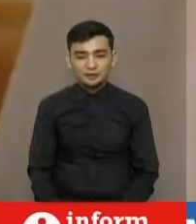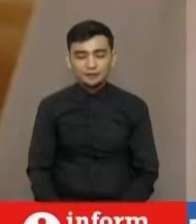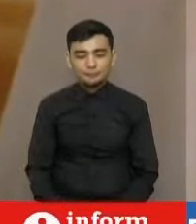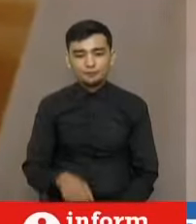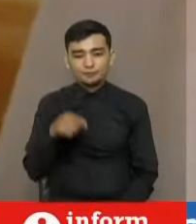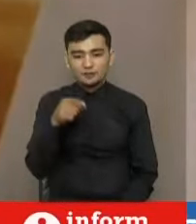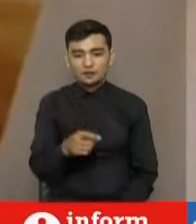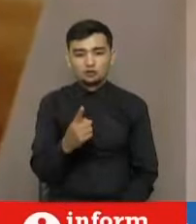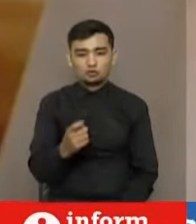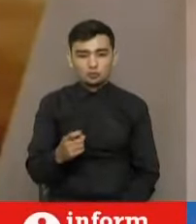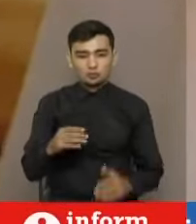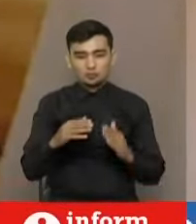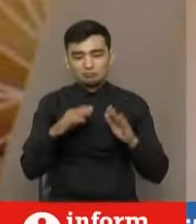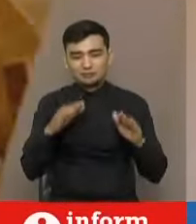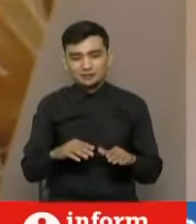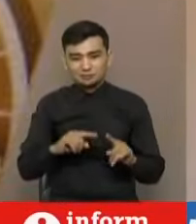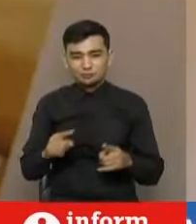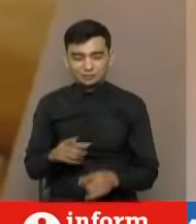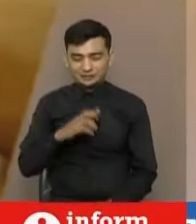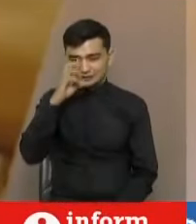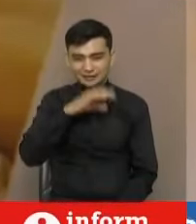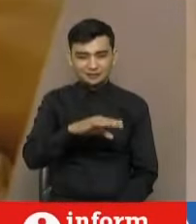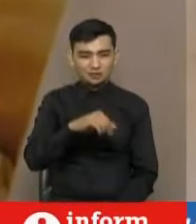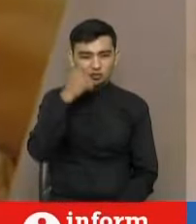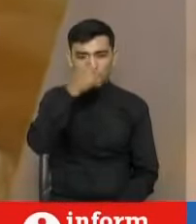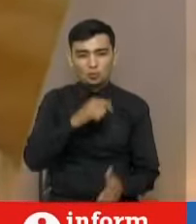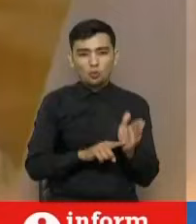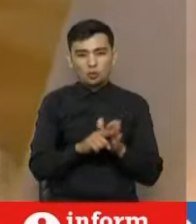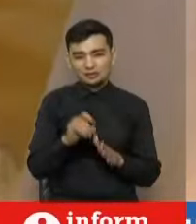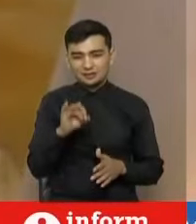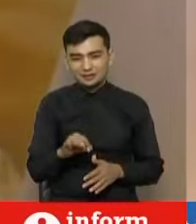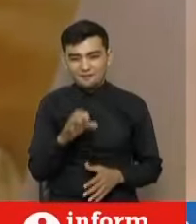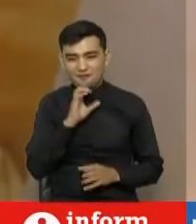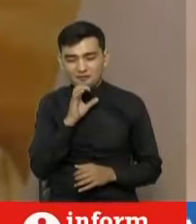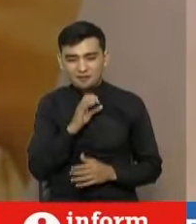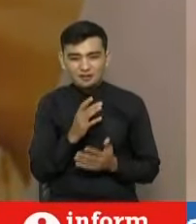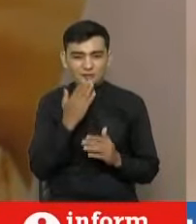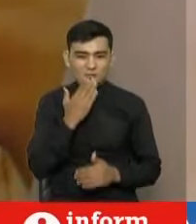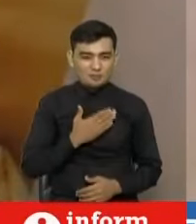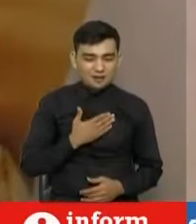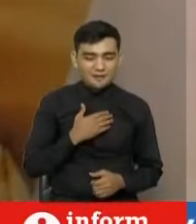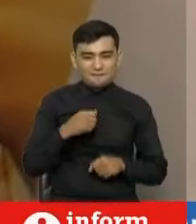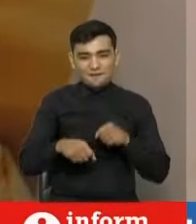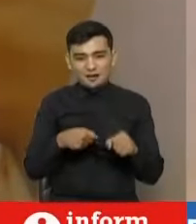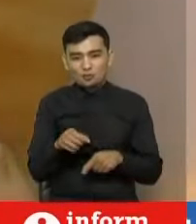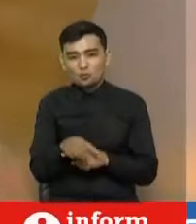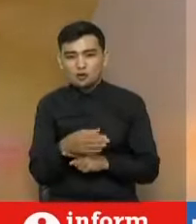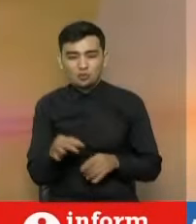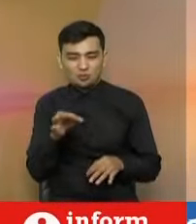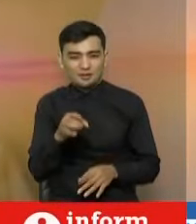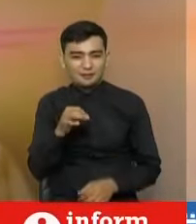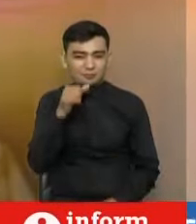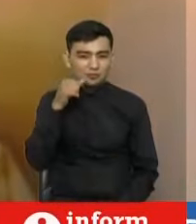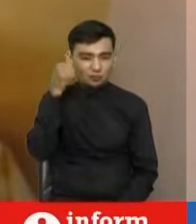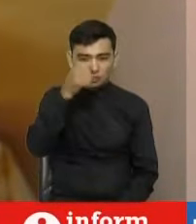Более 1100 домушников задержали по стране с начала года под прицелом воришек и любителей велосипедных прогулок. В прошлом